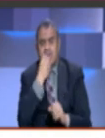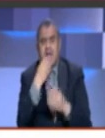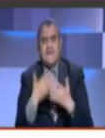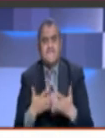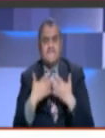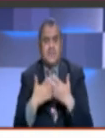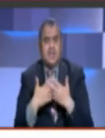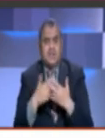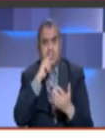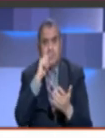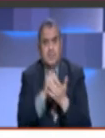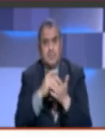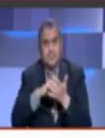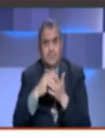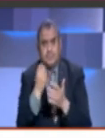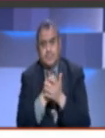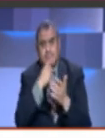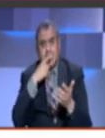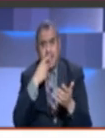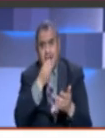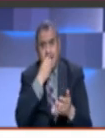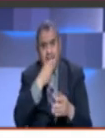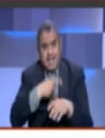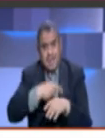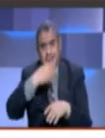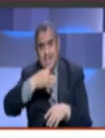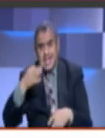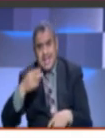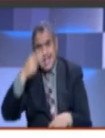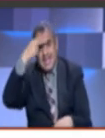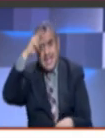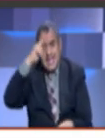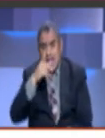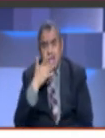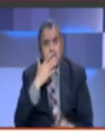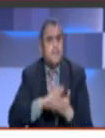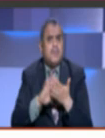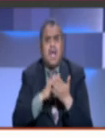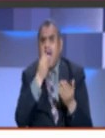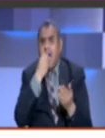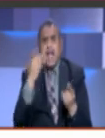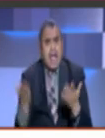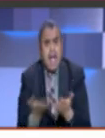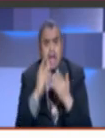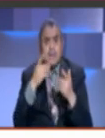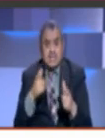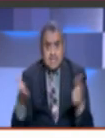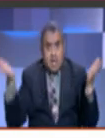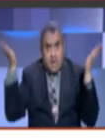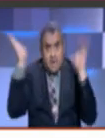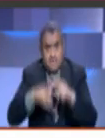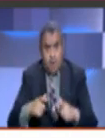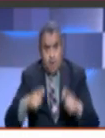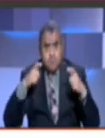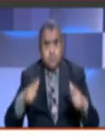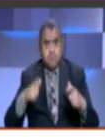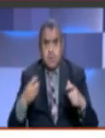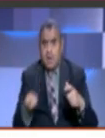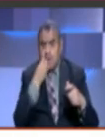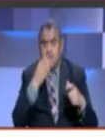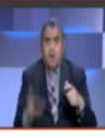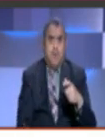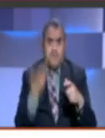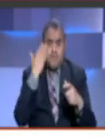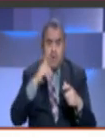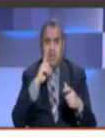لكن طبعا ما فيش طعام محدد بيمنع أو بيحمي من مرض كوفيد، ولا بالطبع الطعام لا ينقل